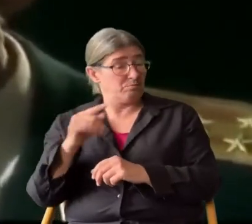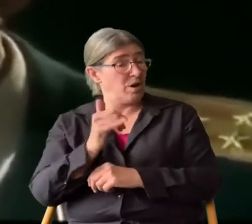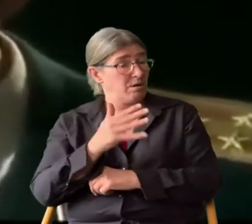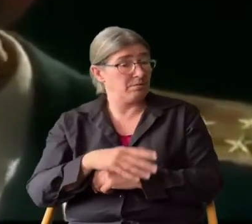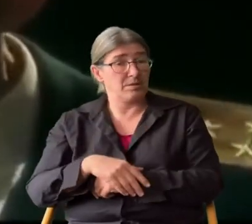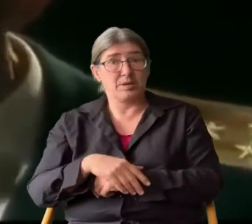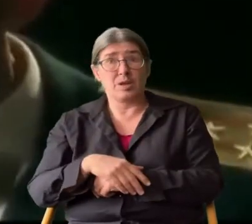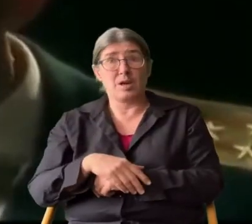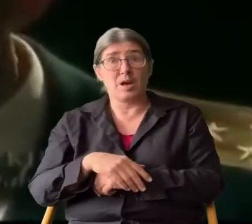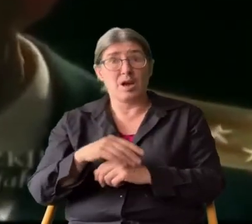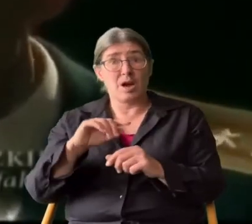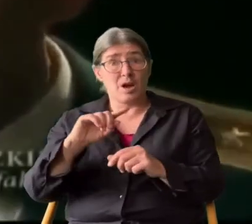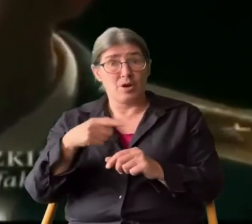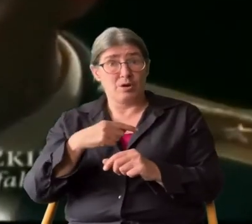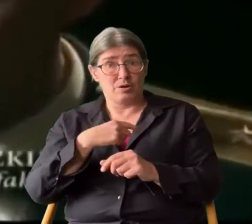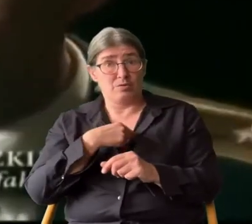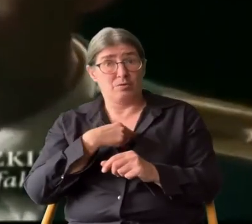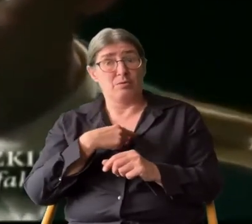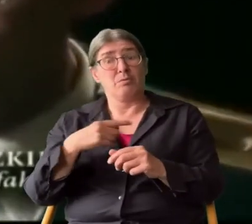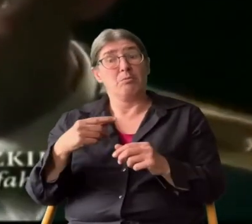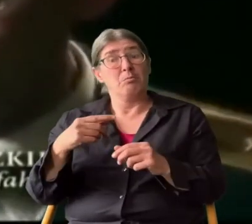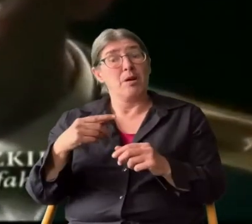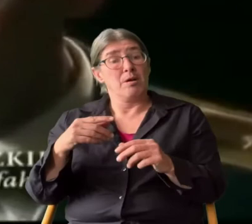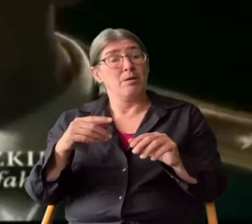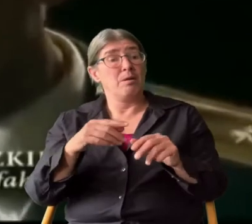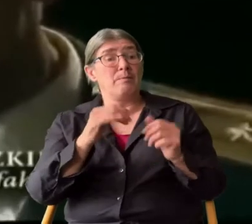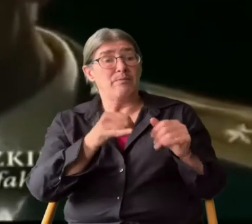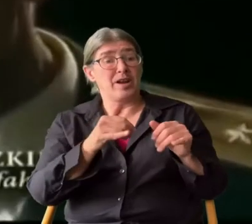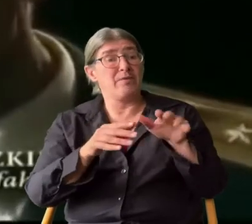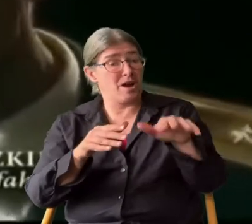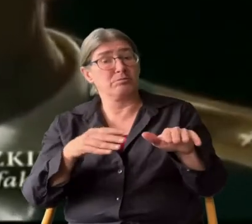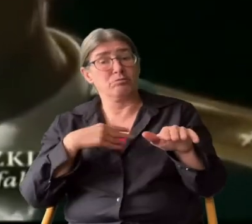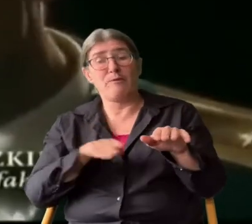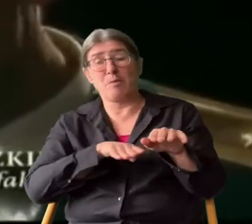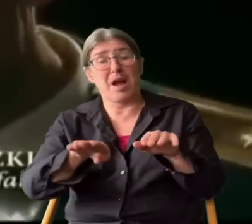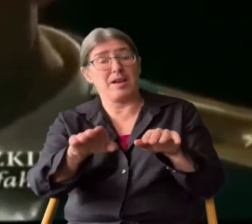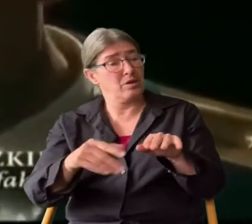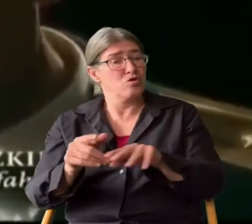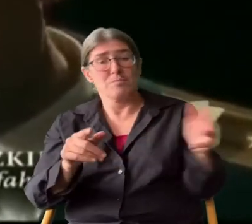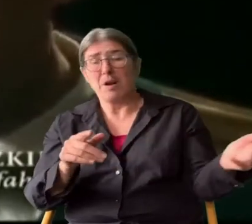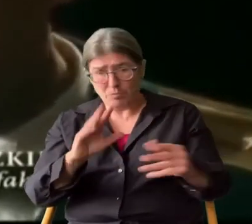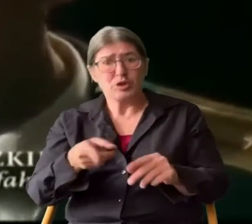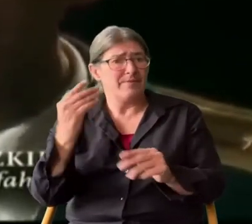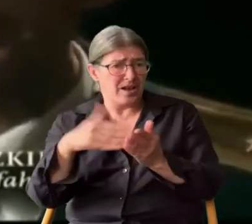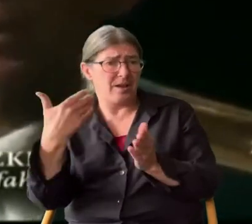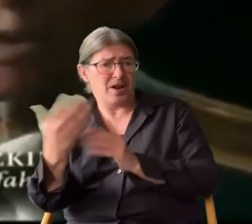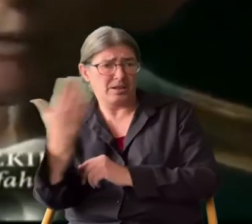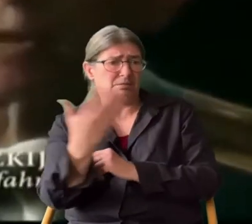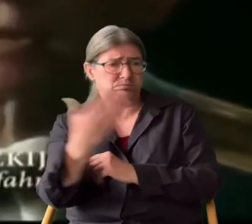Ja, auch ich bin sehr dicht an einem Pferdewagen vorbeigefahren und habe ihn wohl umgestoßen. Wir mussten